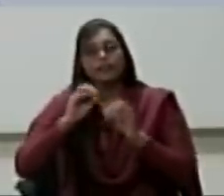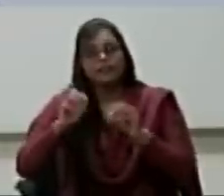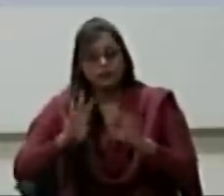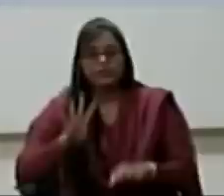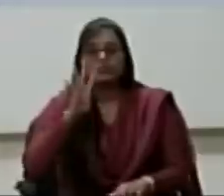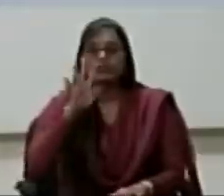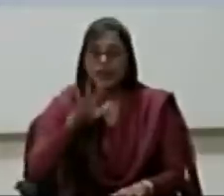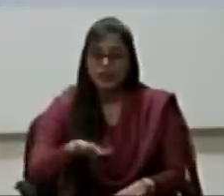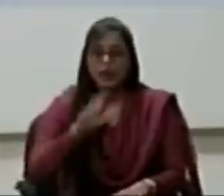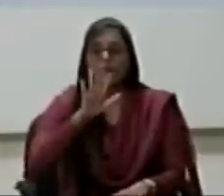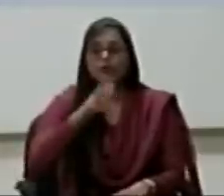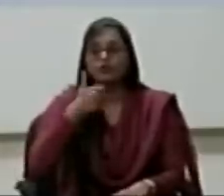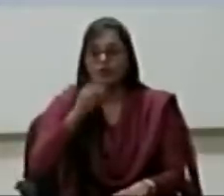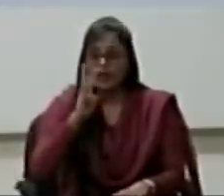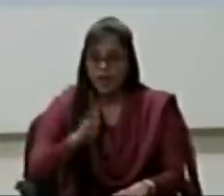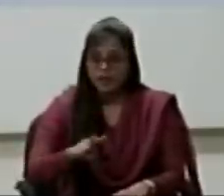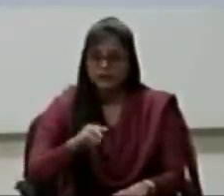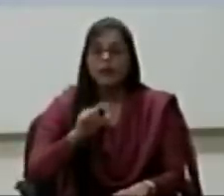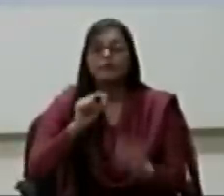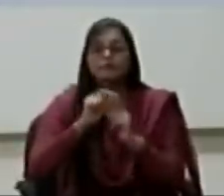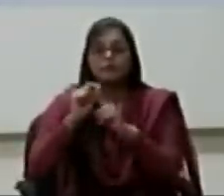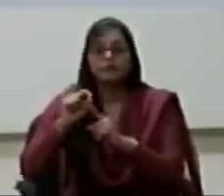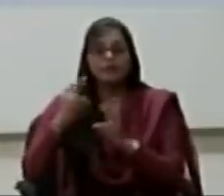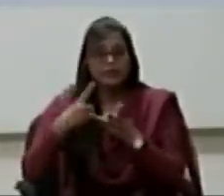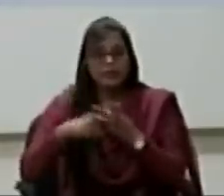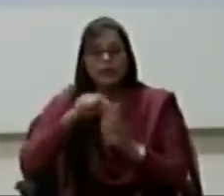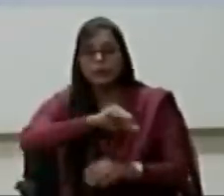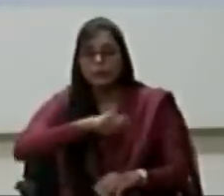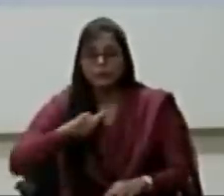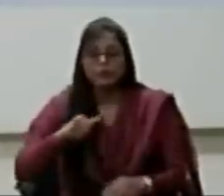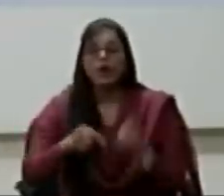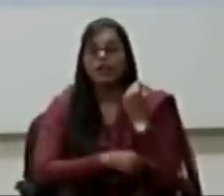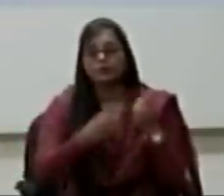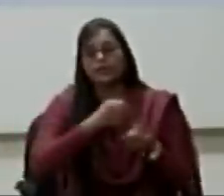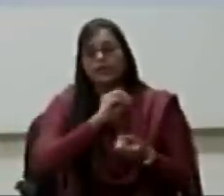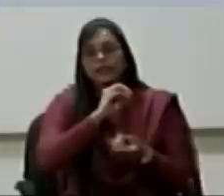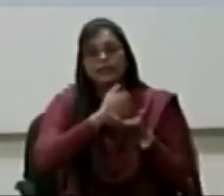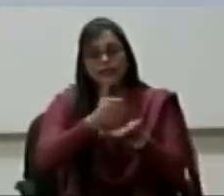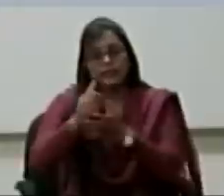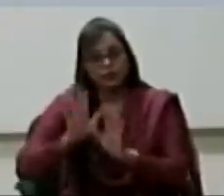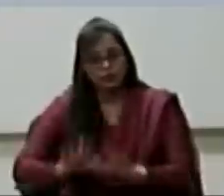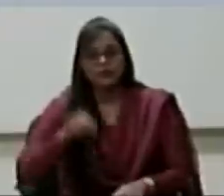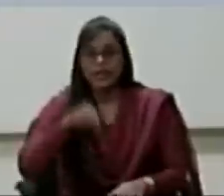456,174টি পিপিই দেশের বিভিন্ন স্বাস্থ্য প্রতিষ্ঠানে বিতরণ করা হয়েছে। এই মুহূর্তে আমাদের কাছে মজুদ রয়েছে